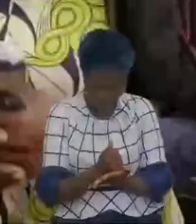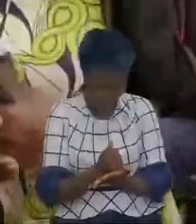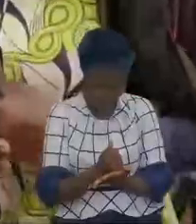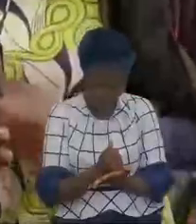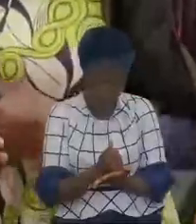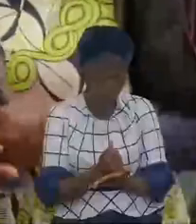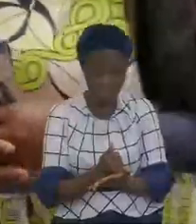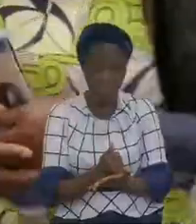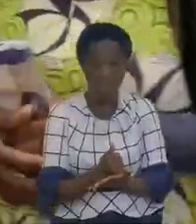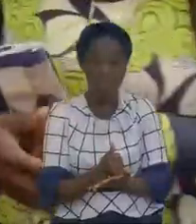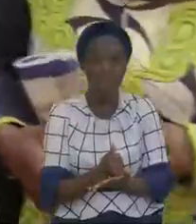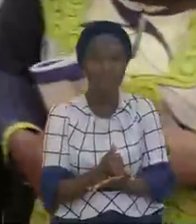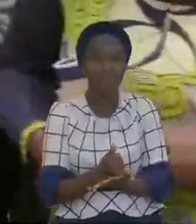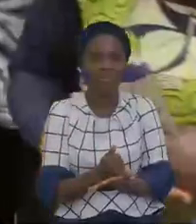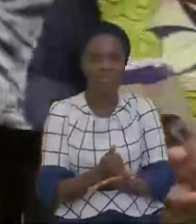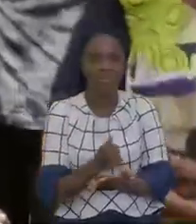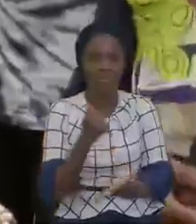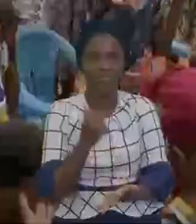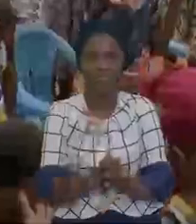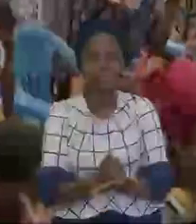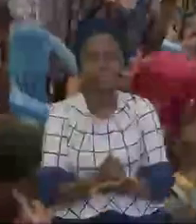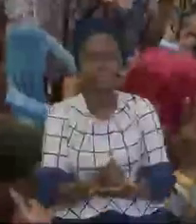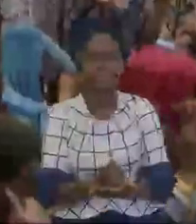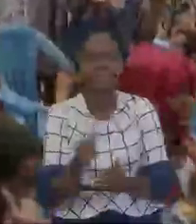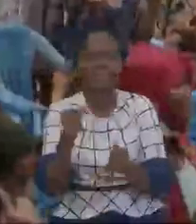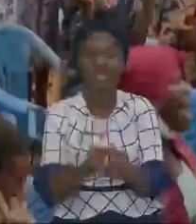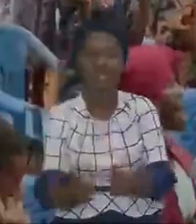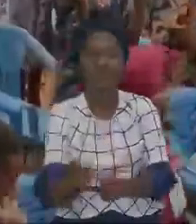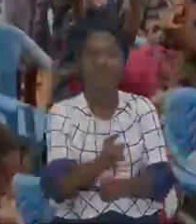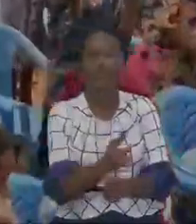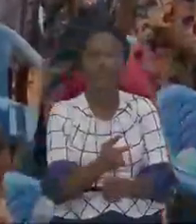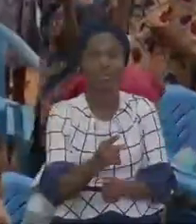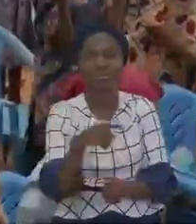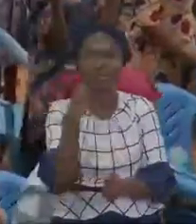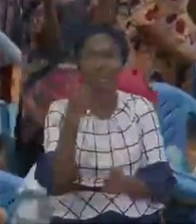Et tout le monde crie un amen dynamique.